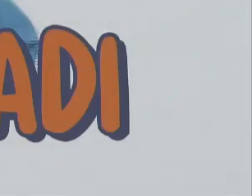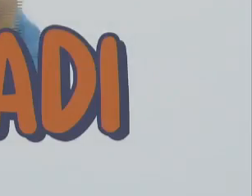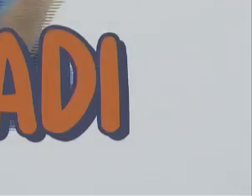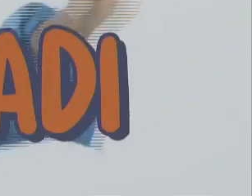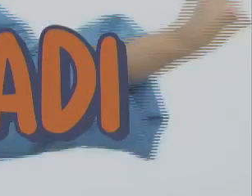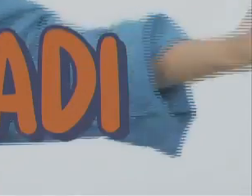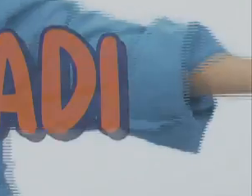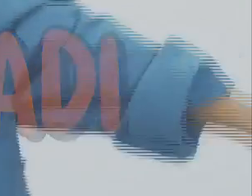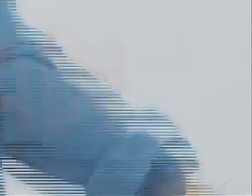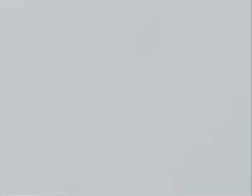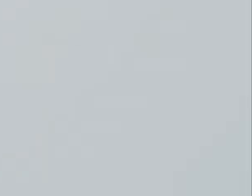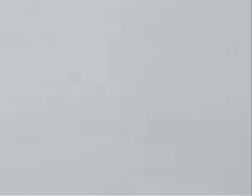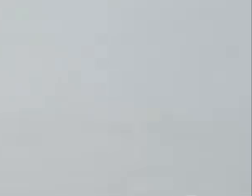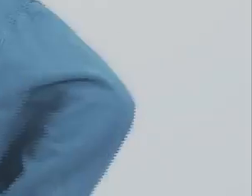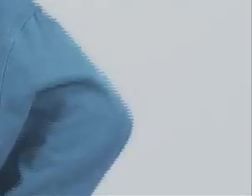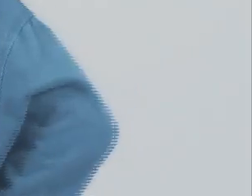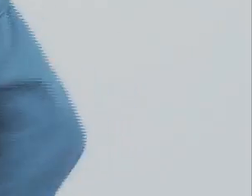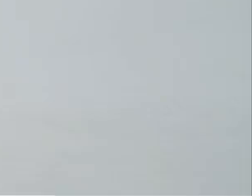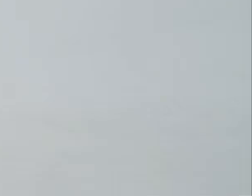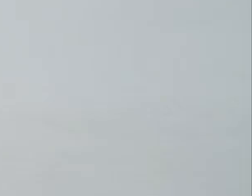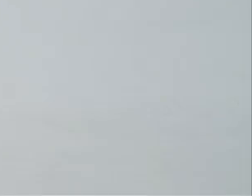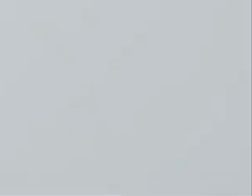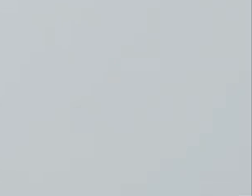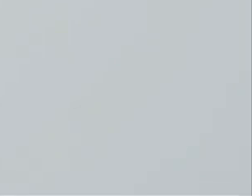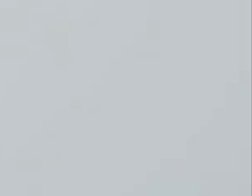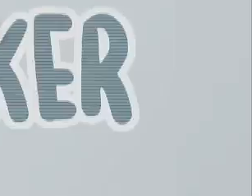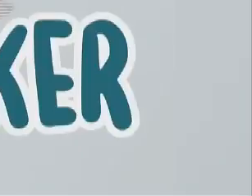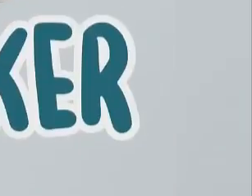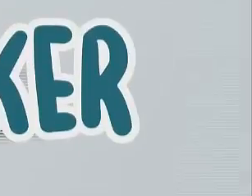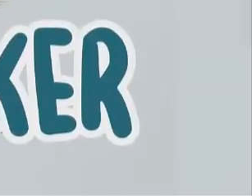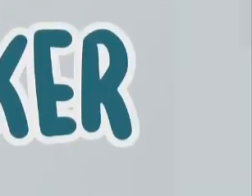setia abadi.